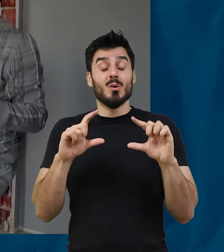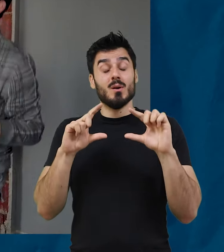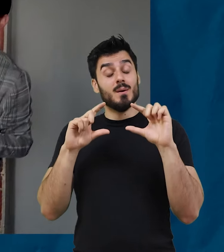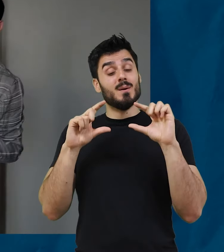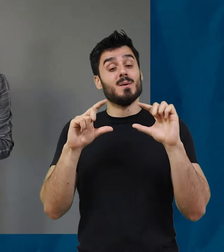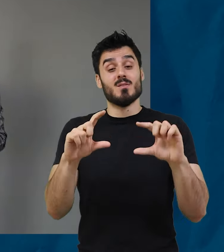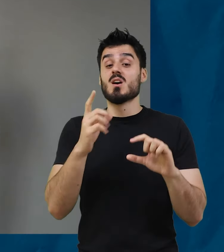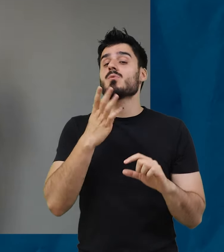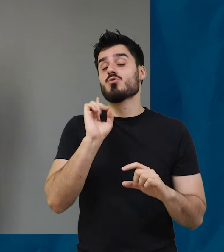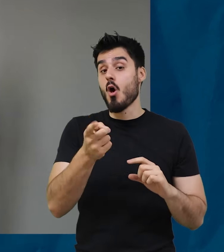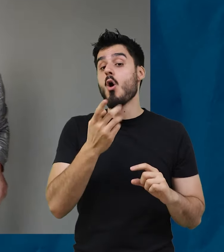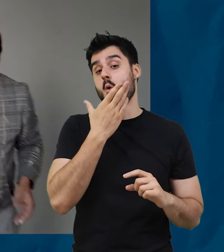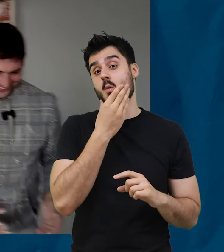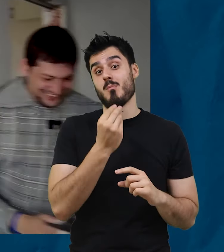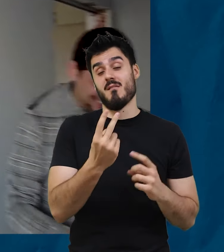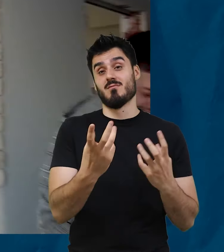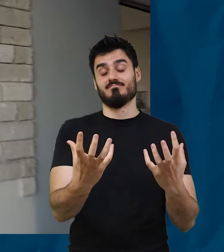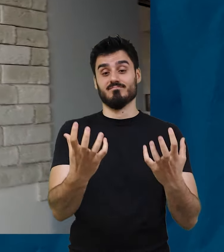знаете, става много красиво.